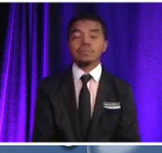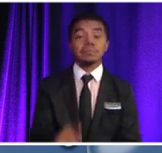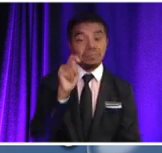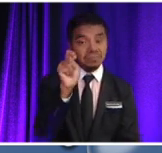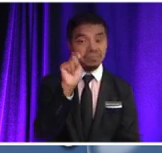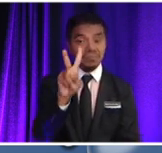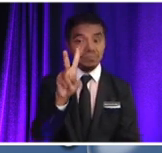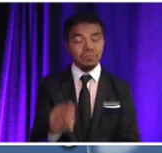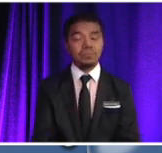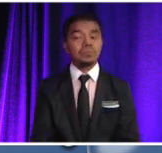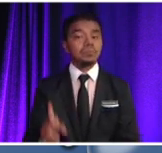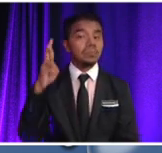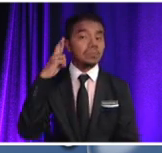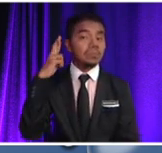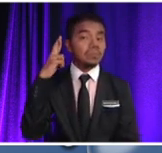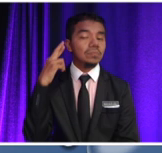review